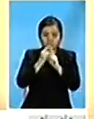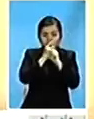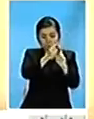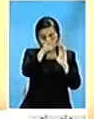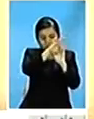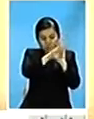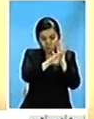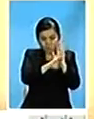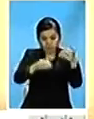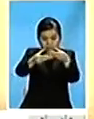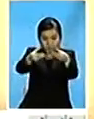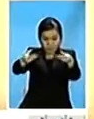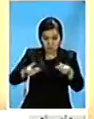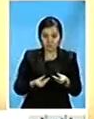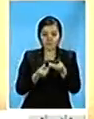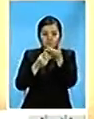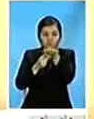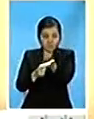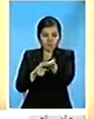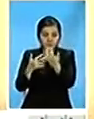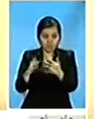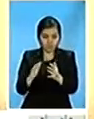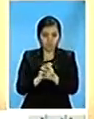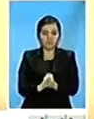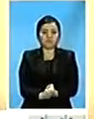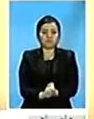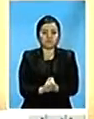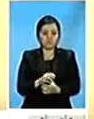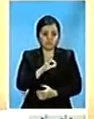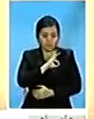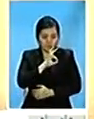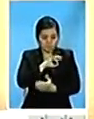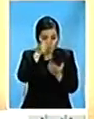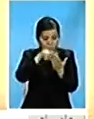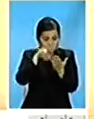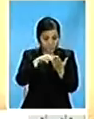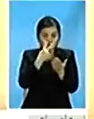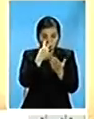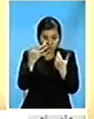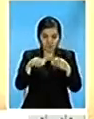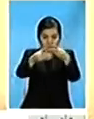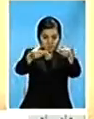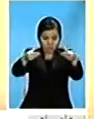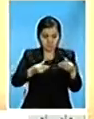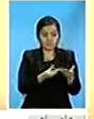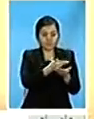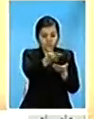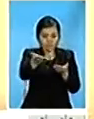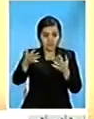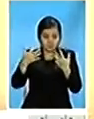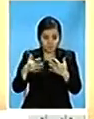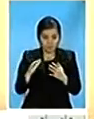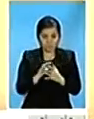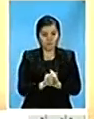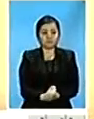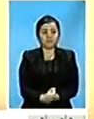งานของคณะกรรมการวิสามัญซึ่งได้เสนอสมาชิกสภาผู้แทนราษฎรทุกท่านแล้วอย่างไรก็ต